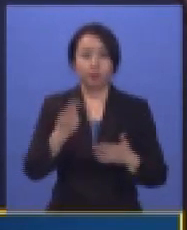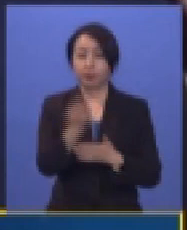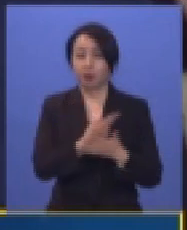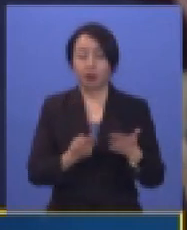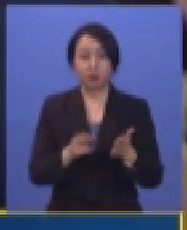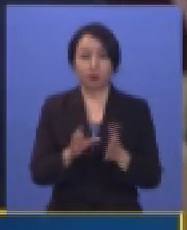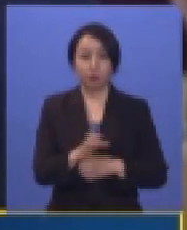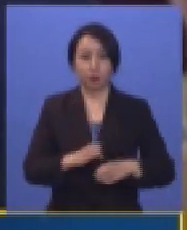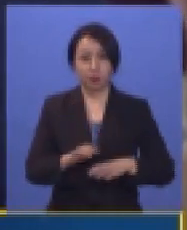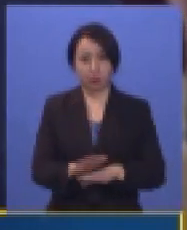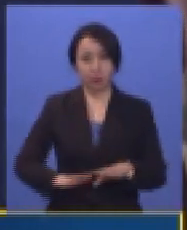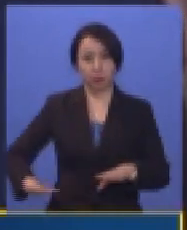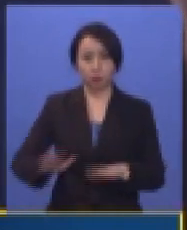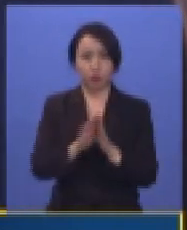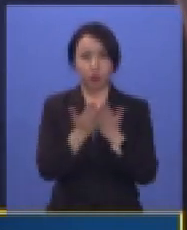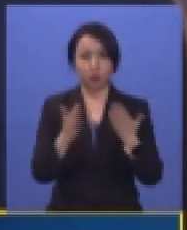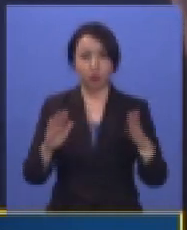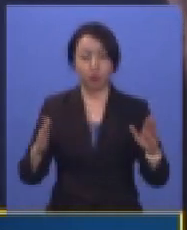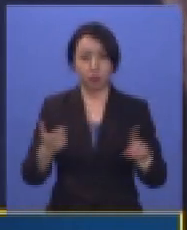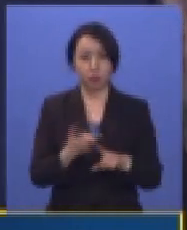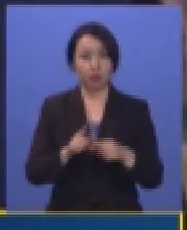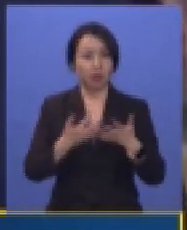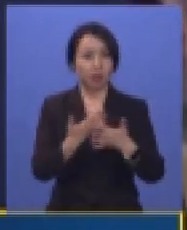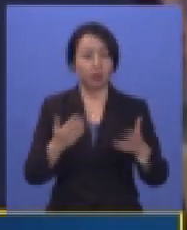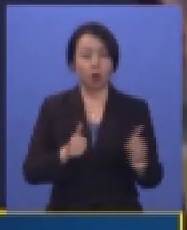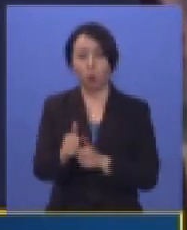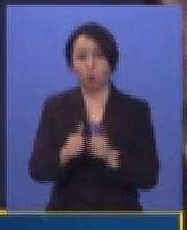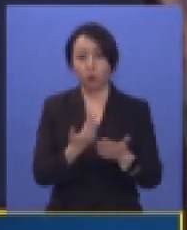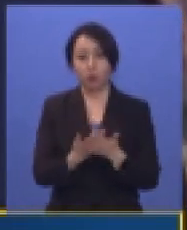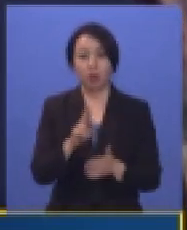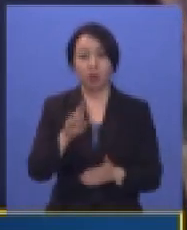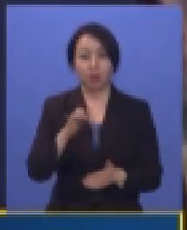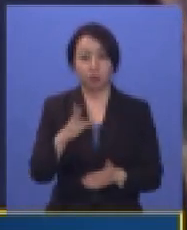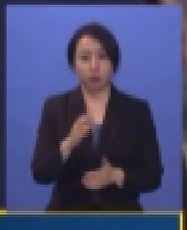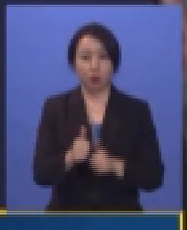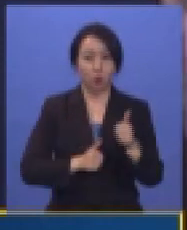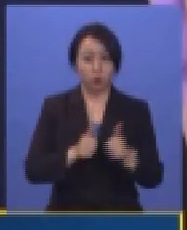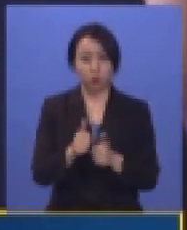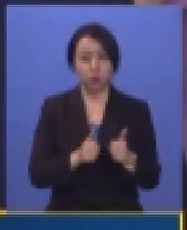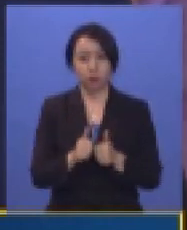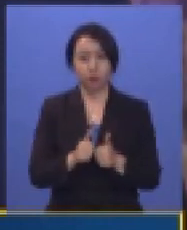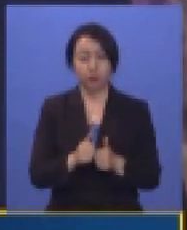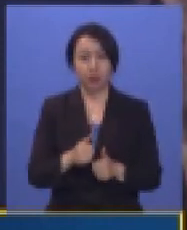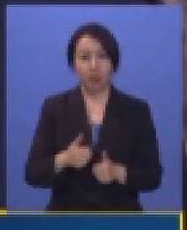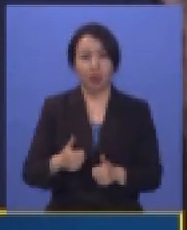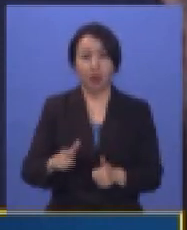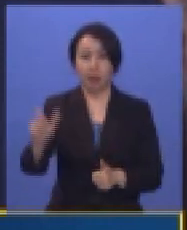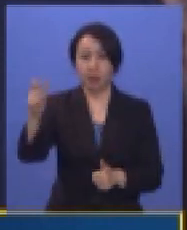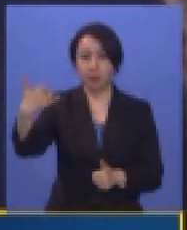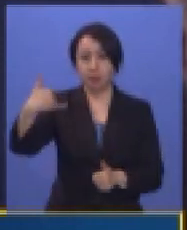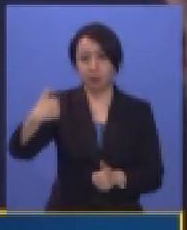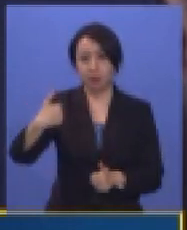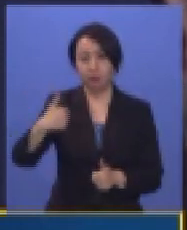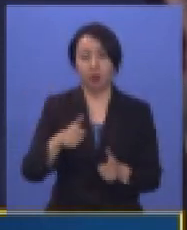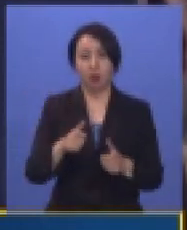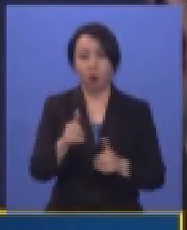арт-площадок на территории библиотеки. Это разнообразные конкурсы, например, косплей-конкурсы, селфи-конкурсы, продвижение